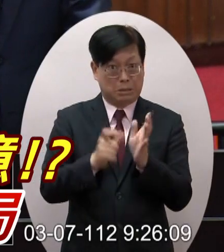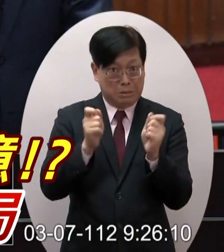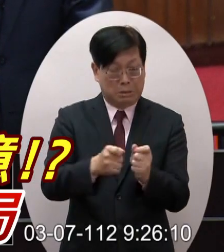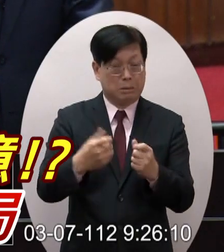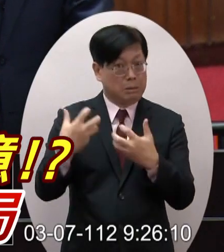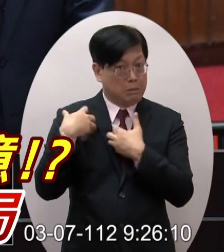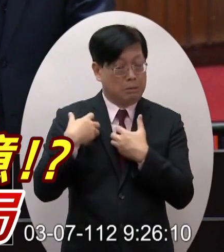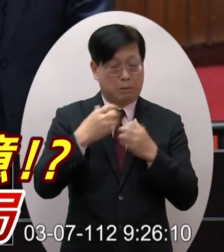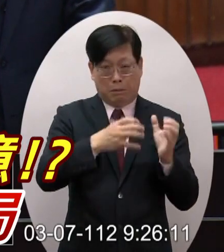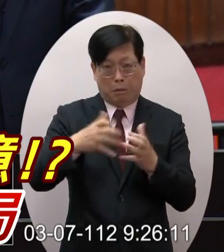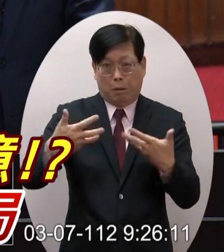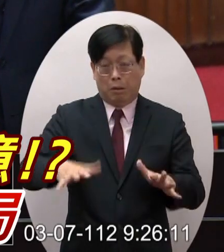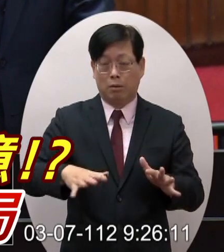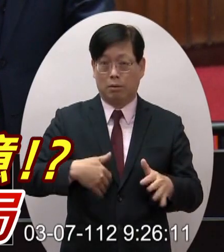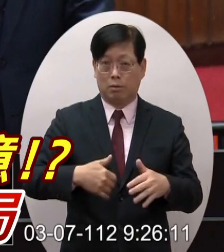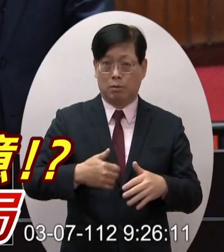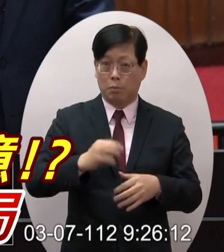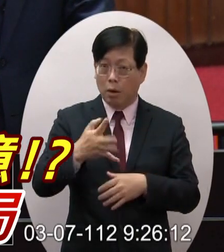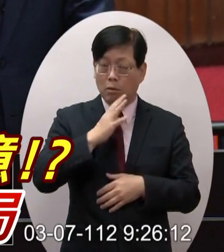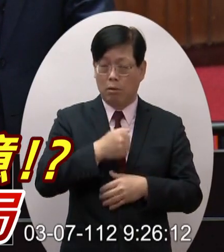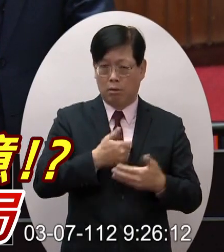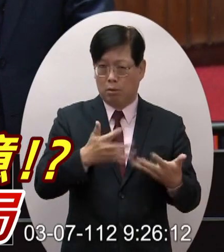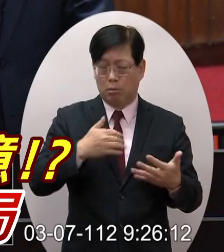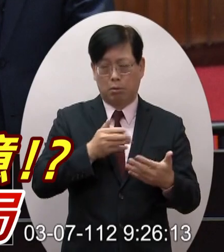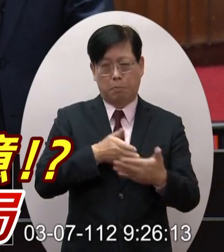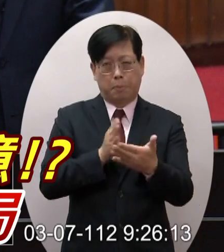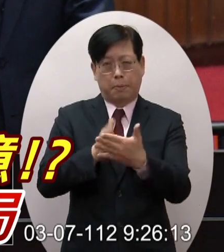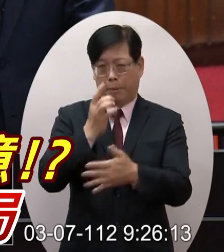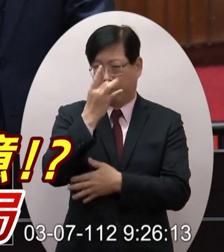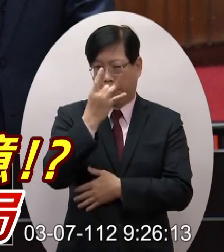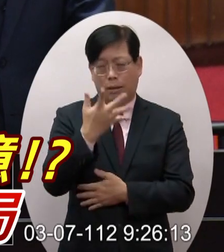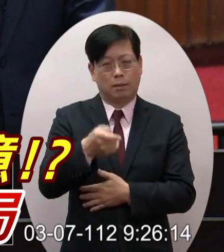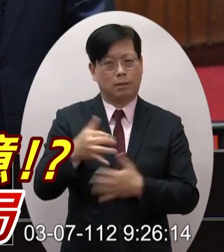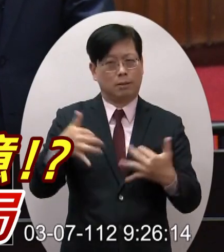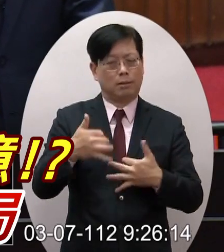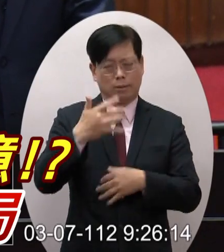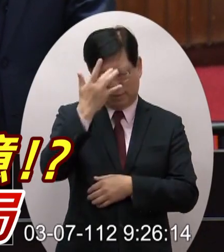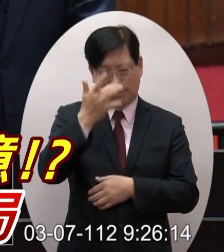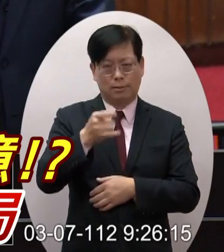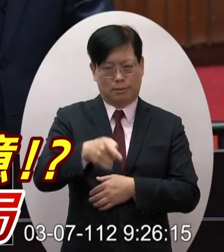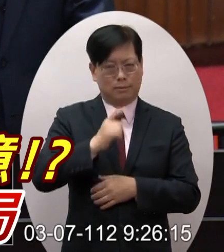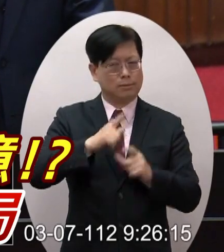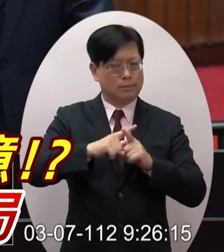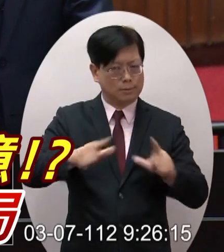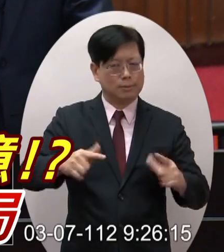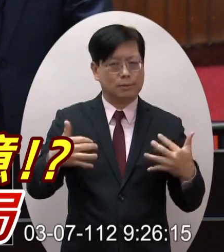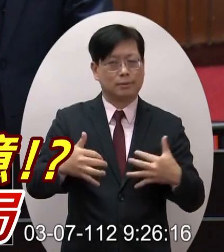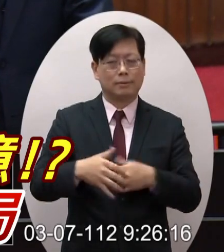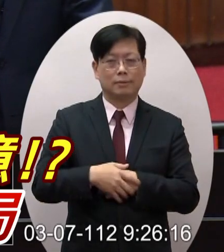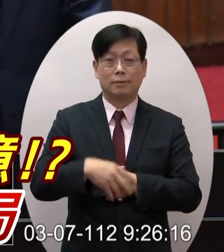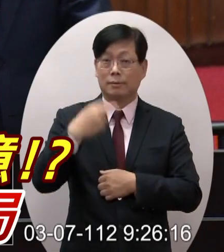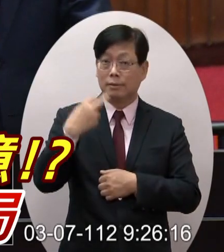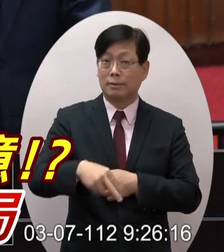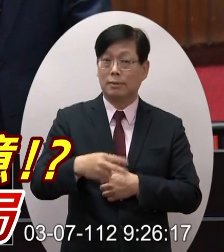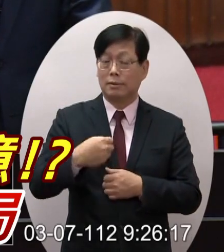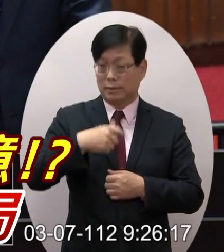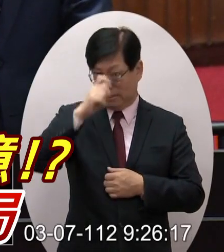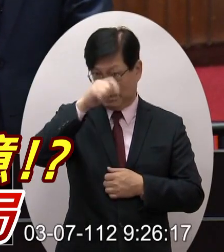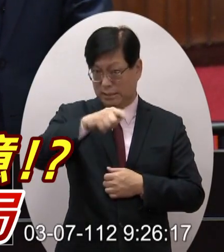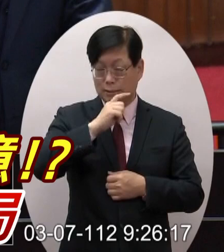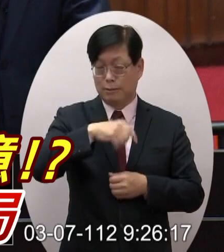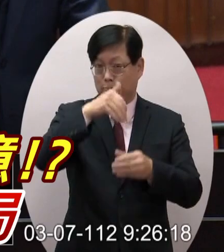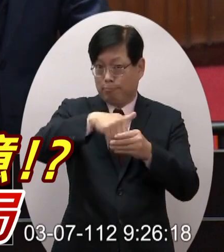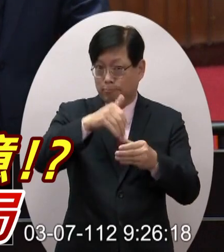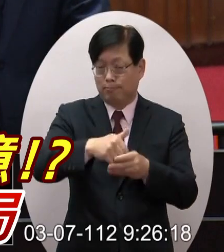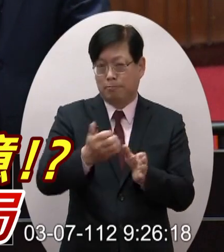执行？不然怎么会造成那么多地方政府很多在公共工程上的一些问题？这个就是最大的一个问题。那很多时候为了政策，为了